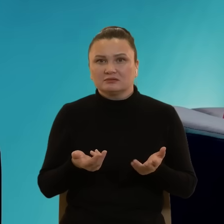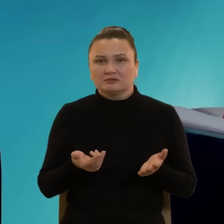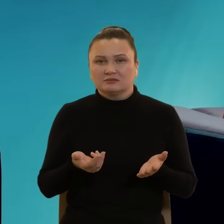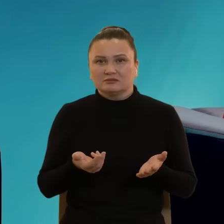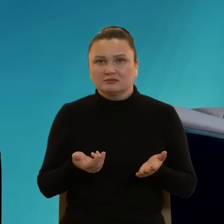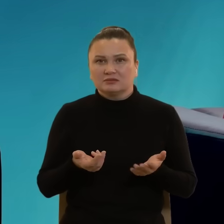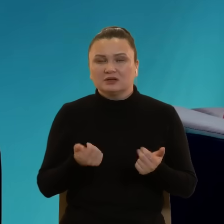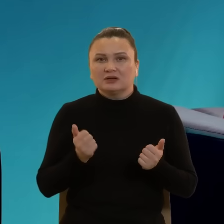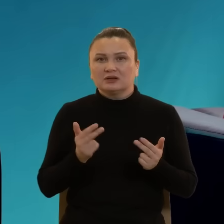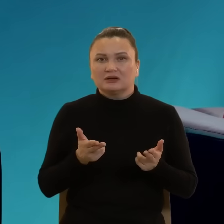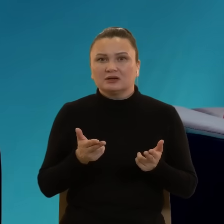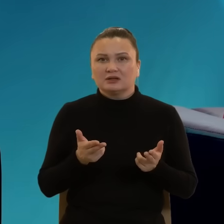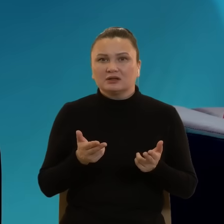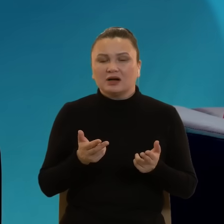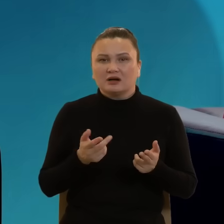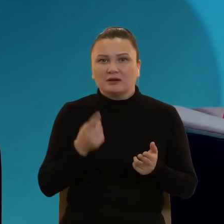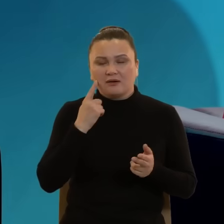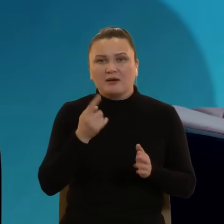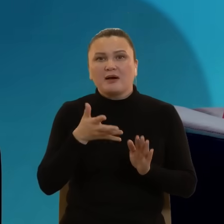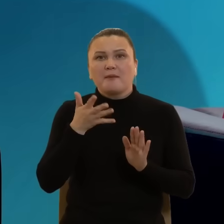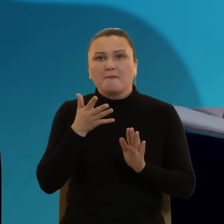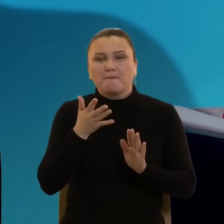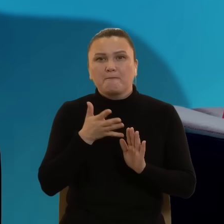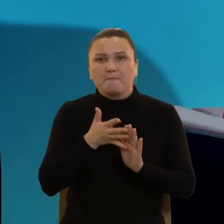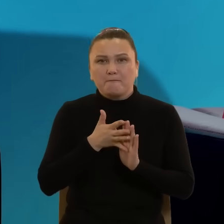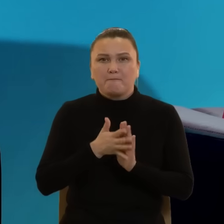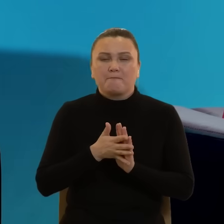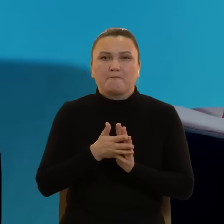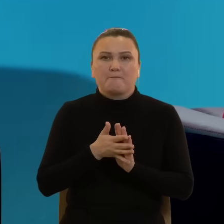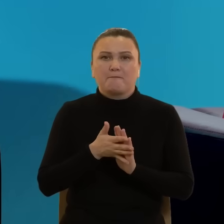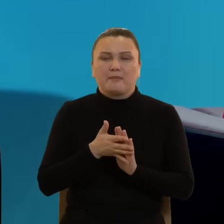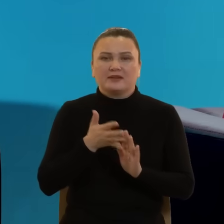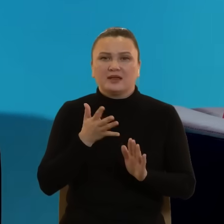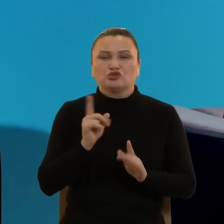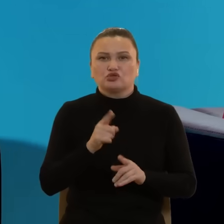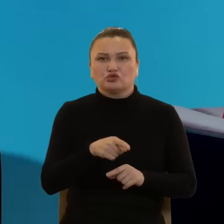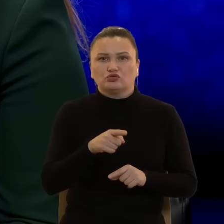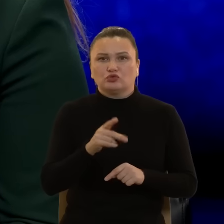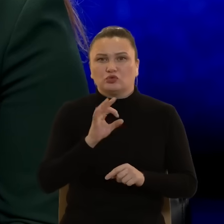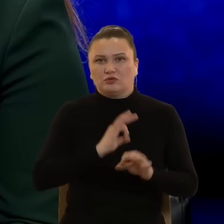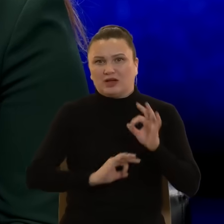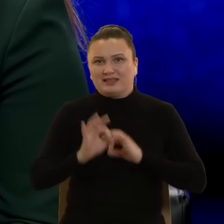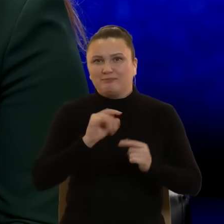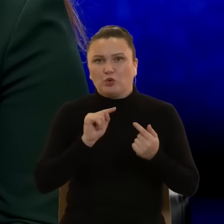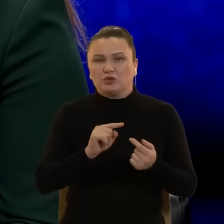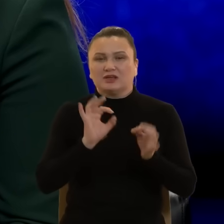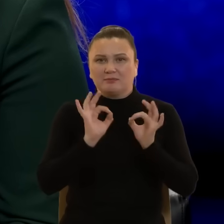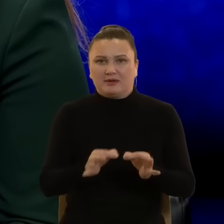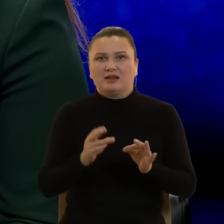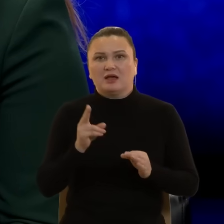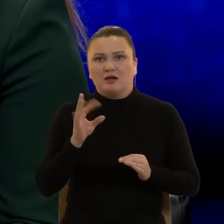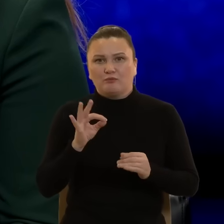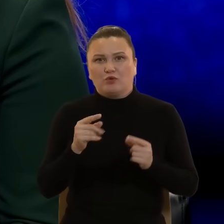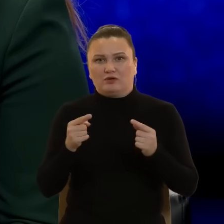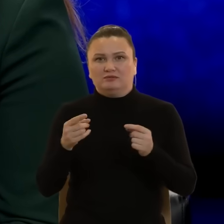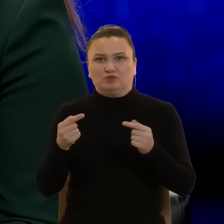применено, чтобы они работали только по необходимым бактериям? Это задача, которая, к сожалению, еще не решена.